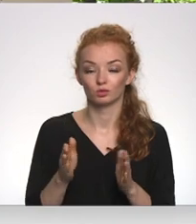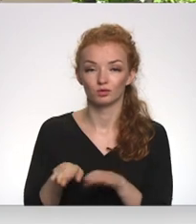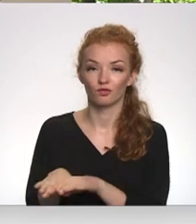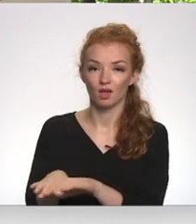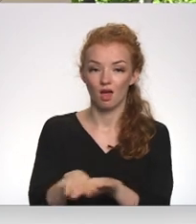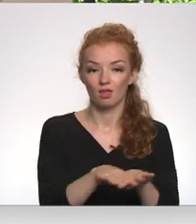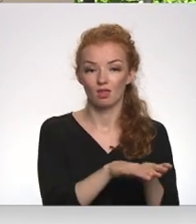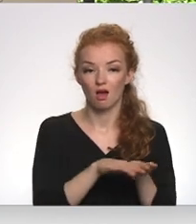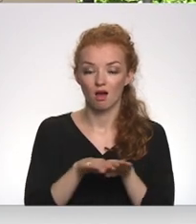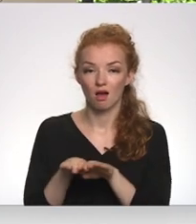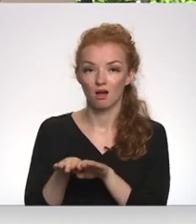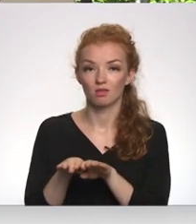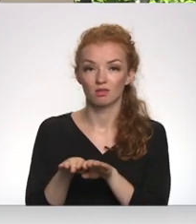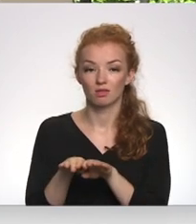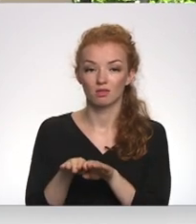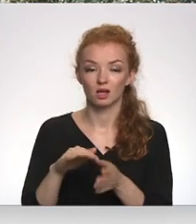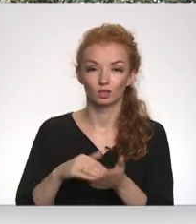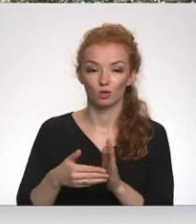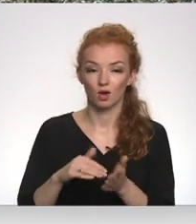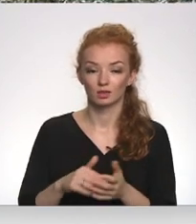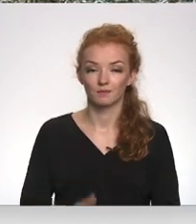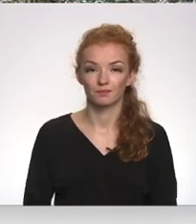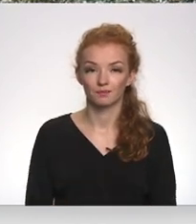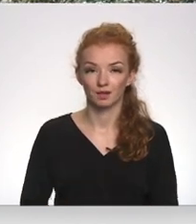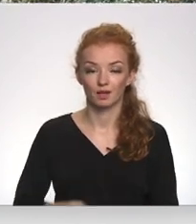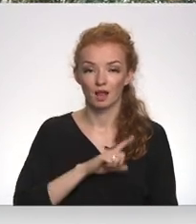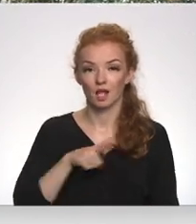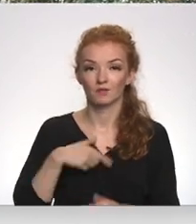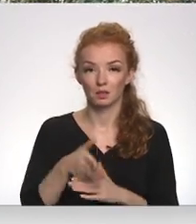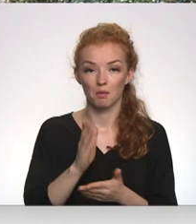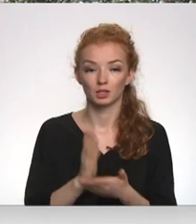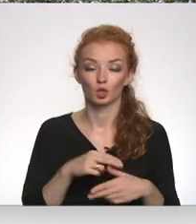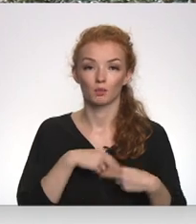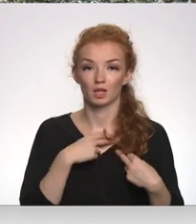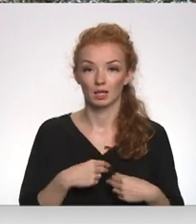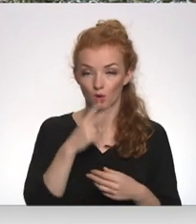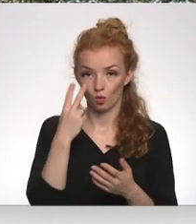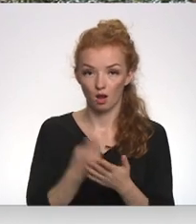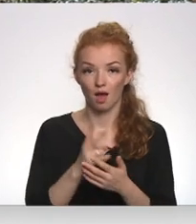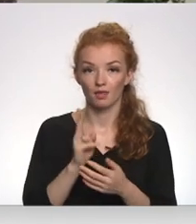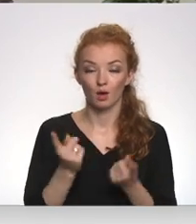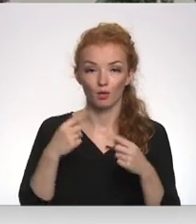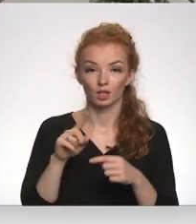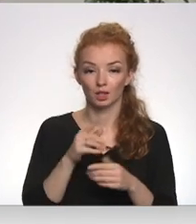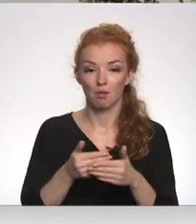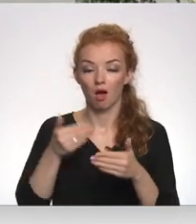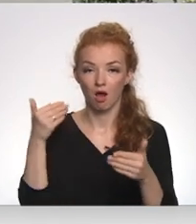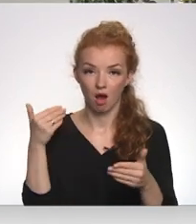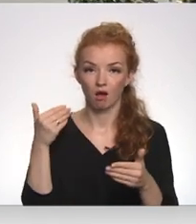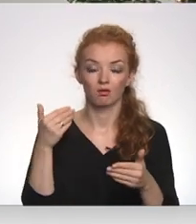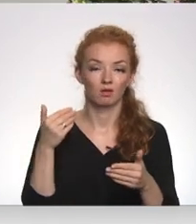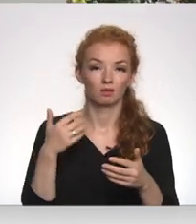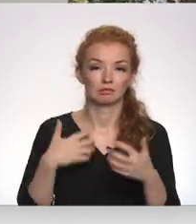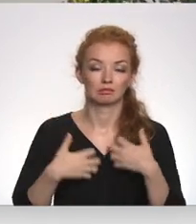vienādās, vienādās situācijā. Latvijas maiznieku biedrībā RTV norāda, ka pašreiz vēl esot pārāk daudz